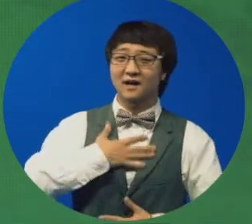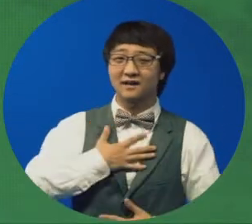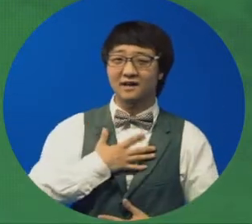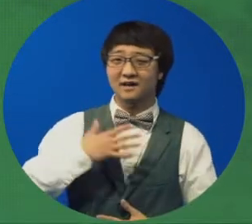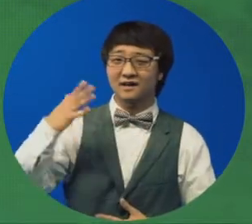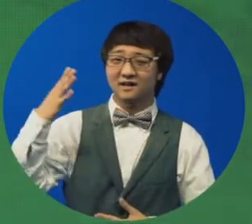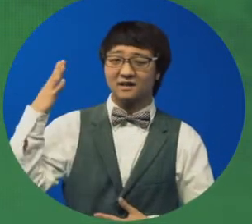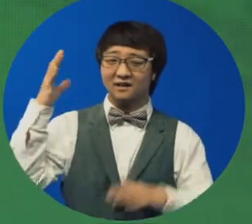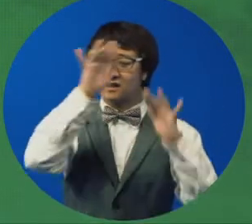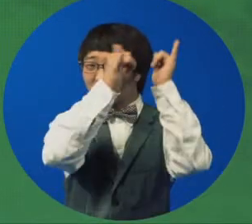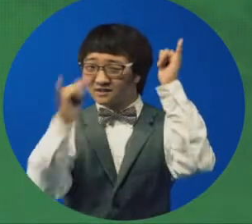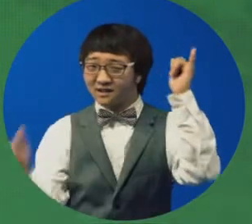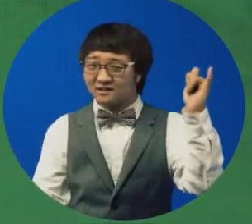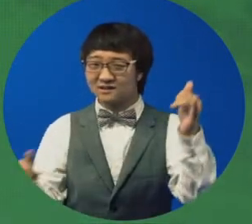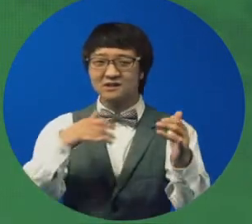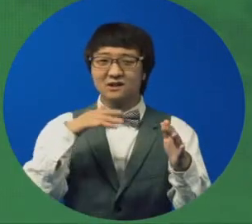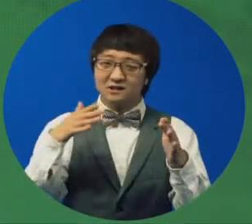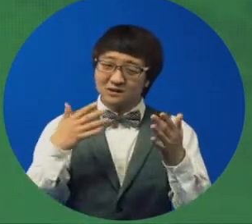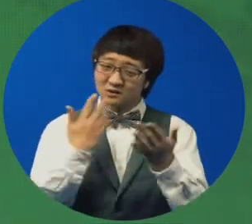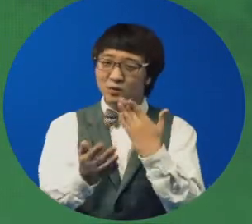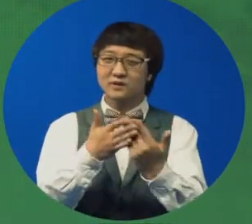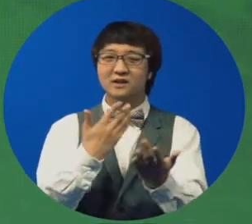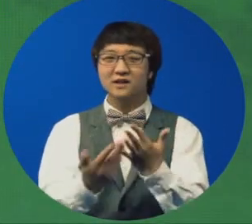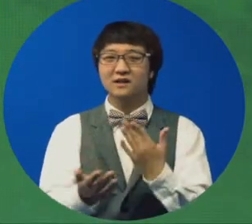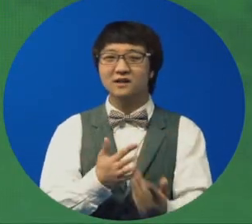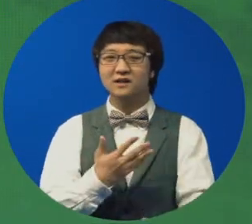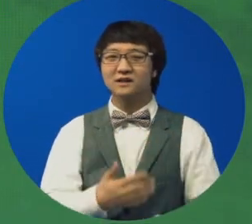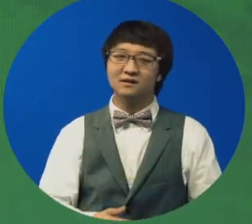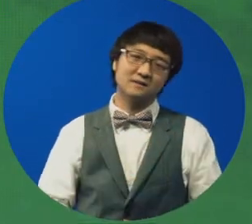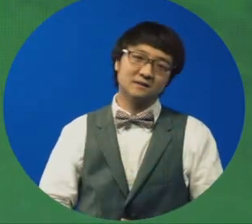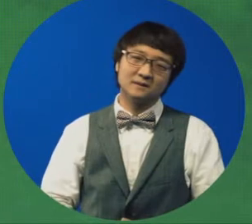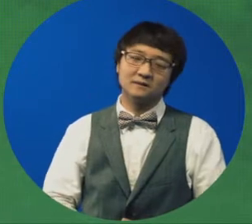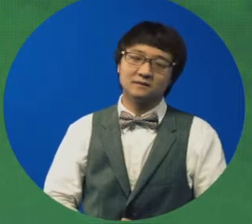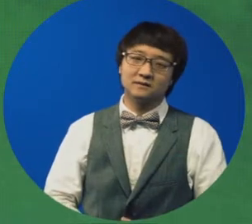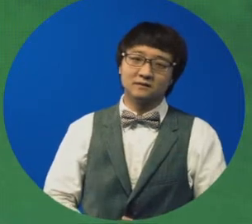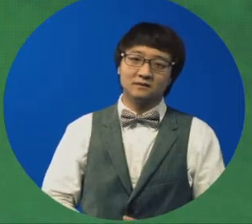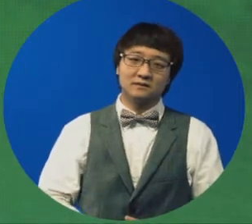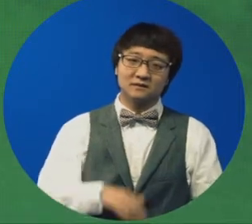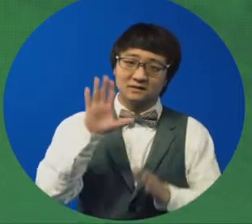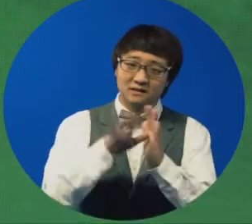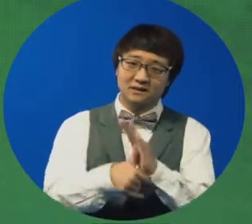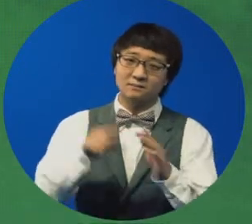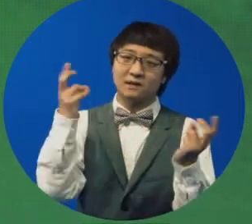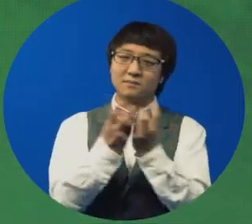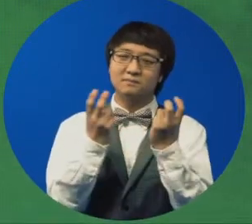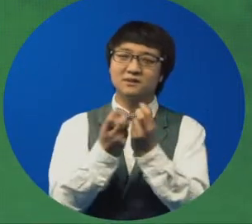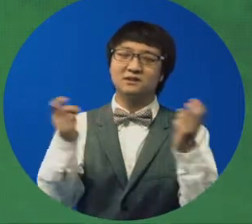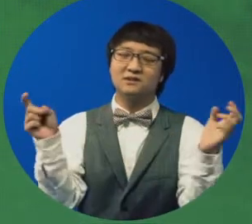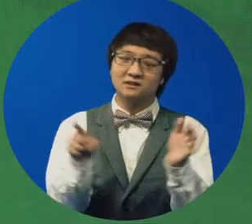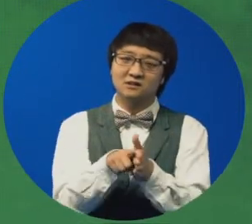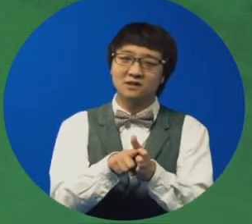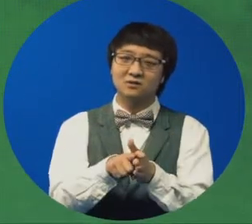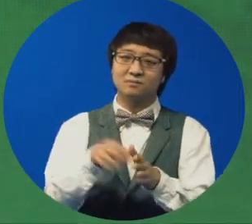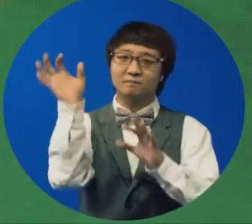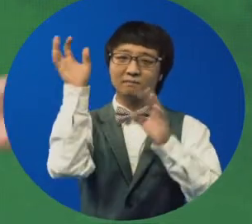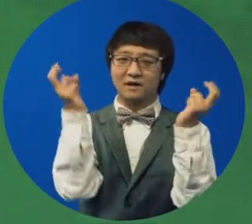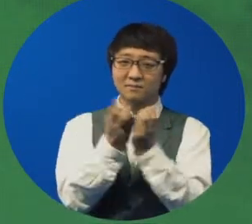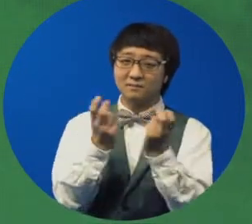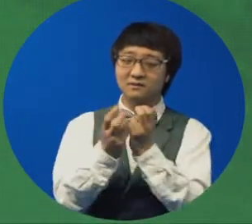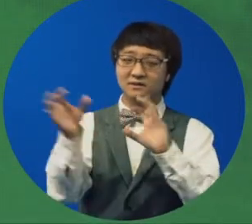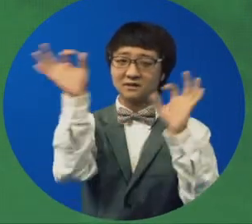손길과 미래에 역사하실 그 하나님을 기대하는 것이 믿음이지 그때 그 방법을 신뢰하고 그 방법을 찾는 것이